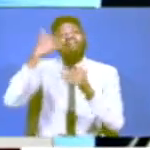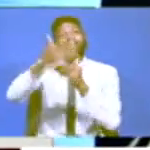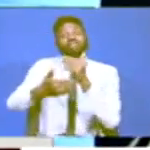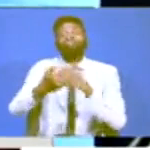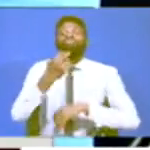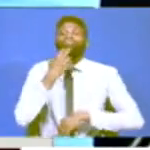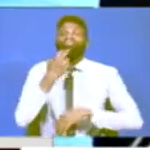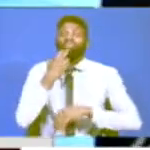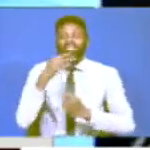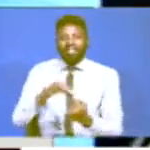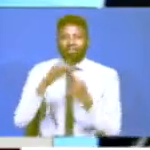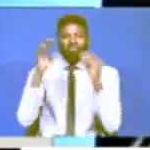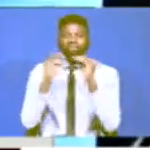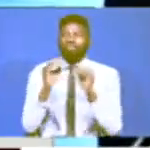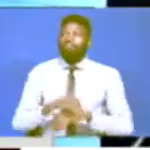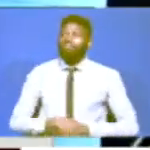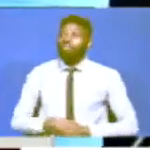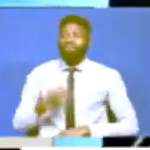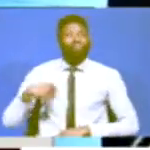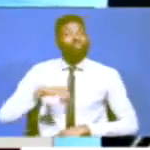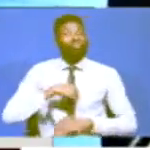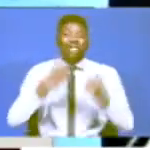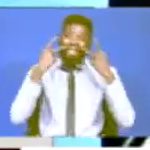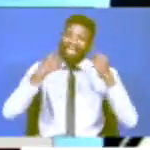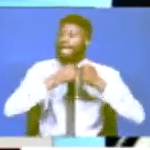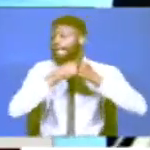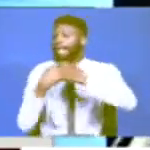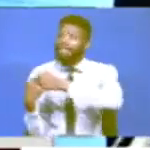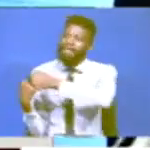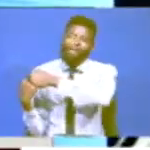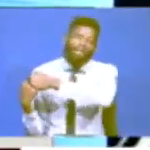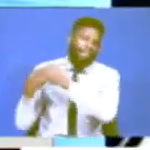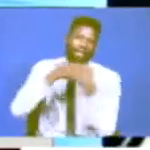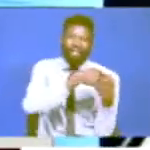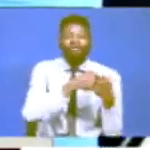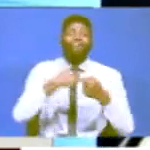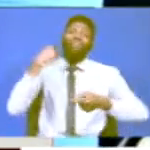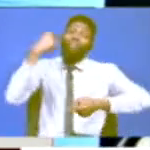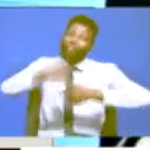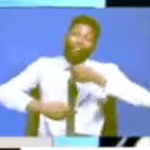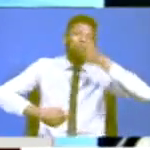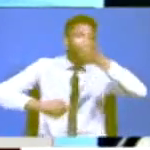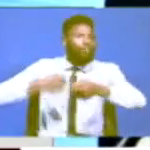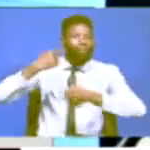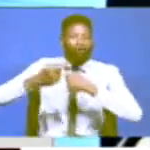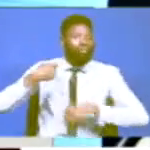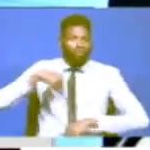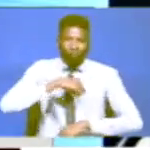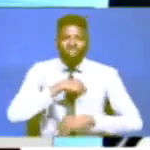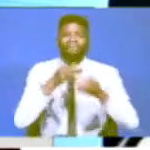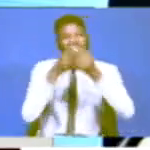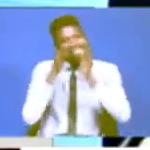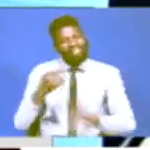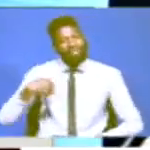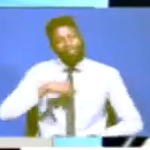Tumeona vuta ni kuvute na hii maneno imeendelea tukiwa viongozi tumewaomba kusikizana